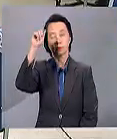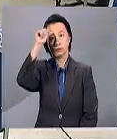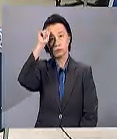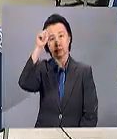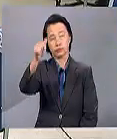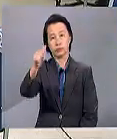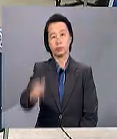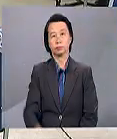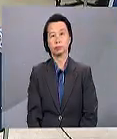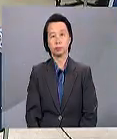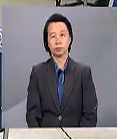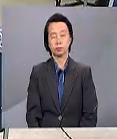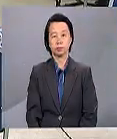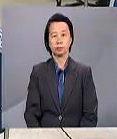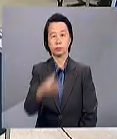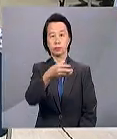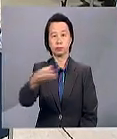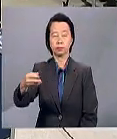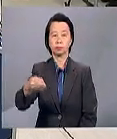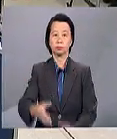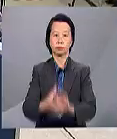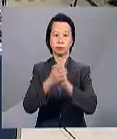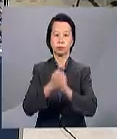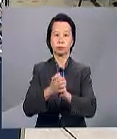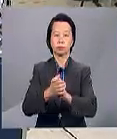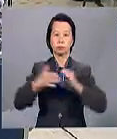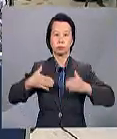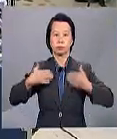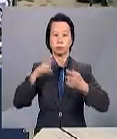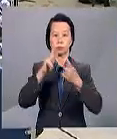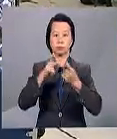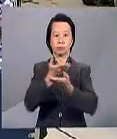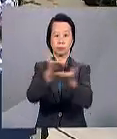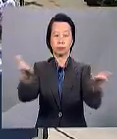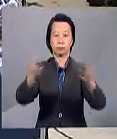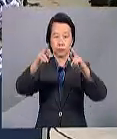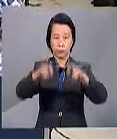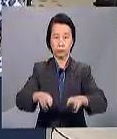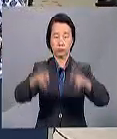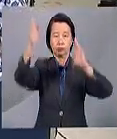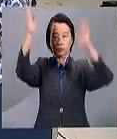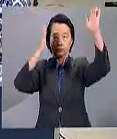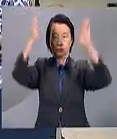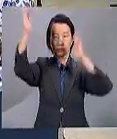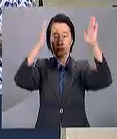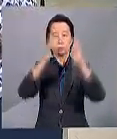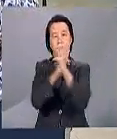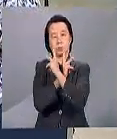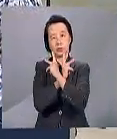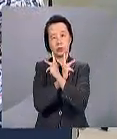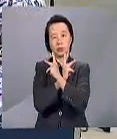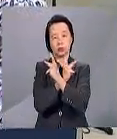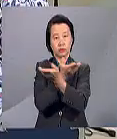Assalamualaikum warahmatullahi wabarakatuh dan salam sejahtera kepada seluruh rakyat Malaysia yang dikasihi